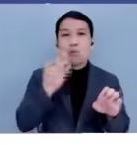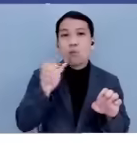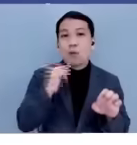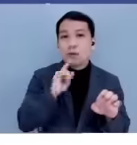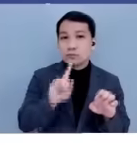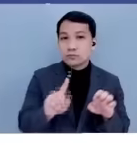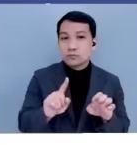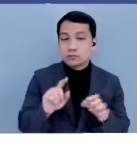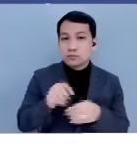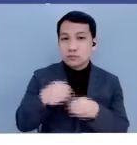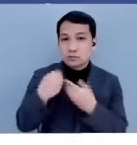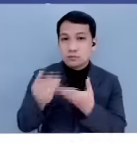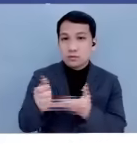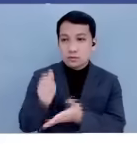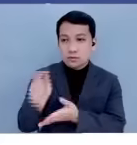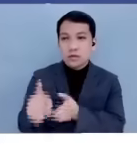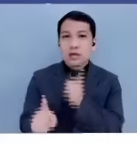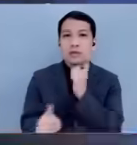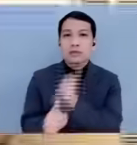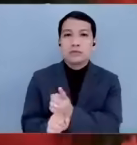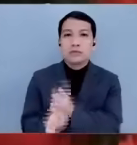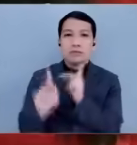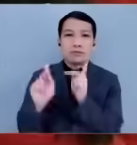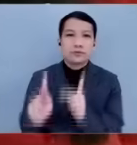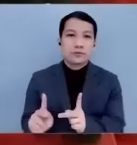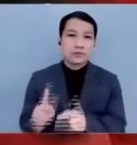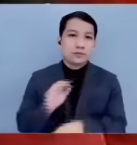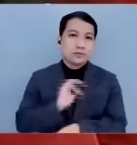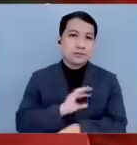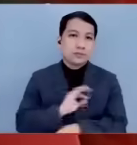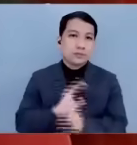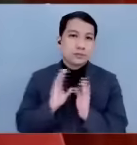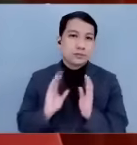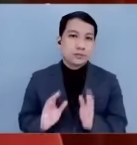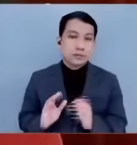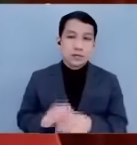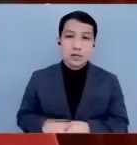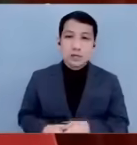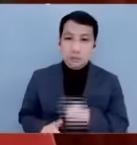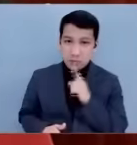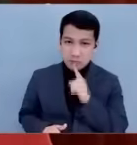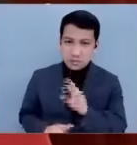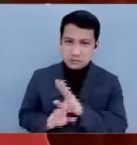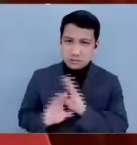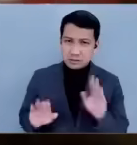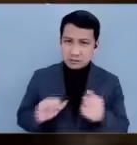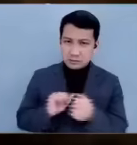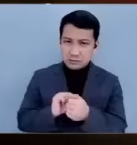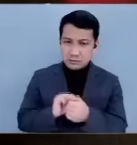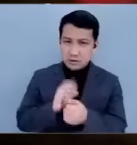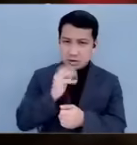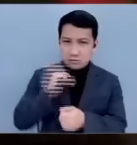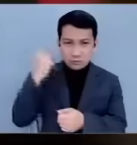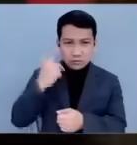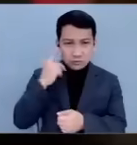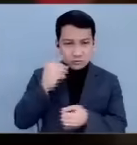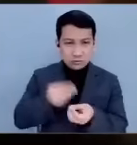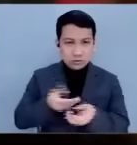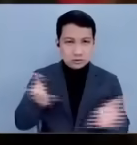the rightful beneficiaries. Dapat din daw hindi na rin kasama ang sinumang politiko sa pamahagi ng